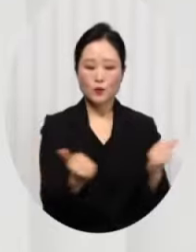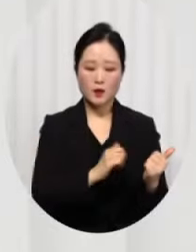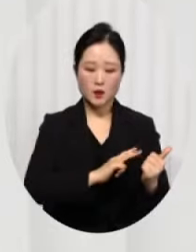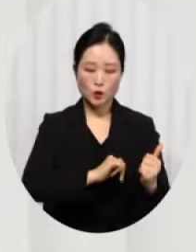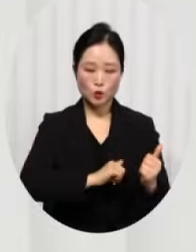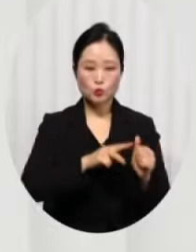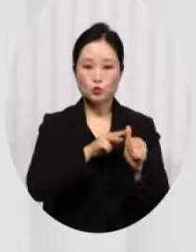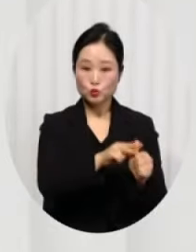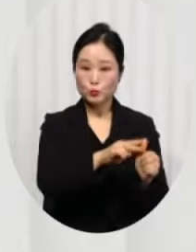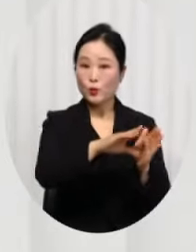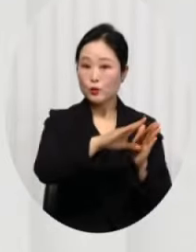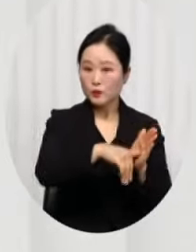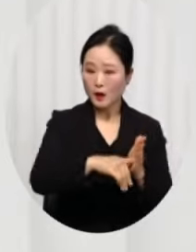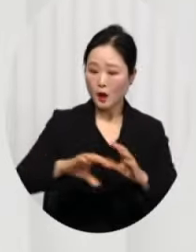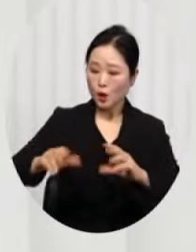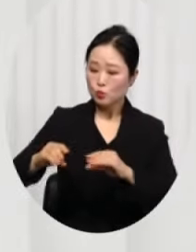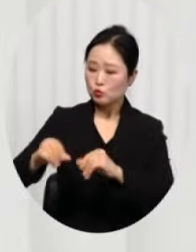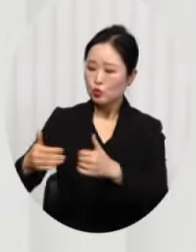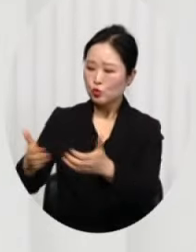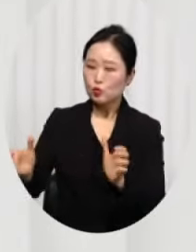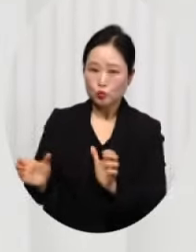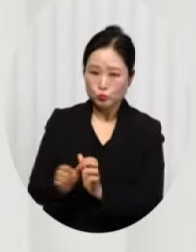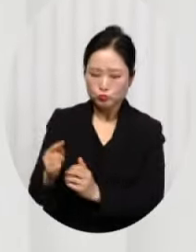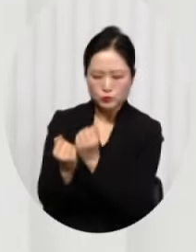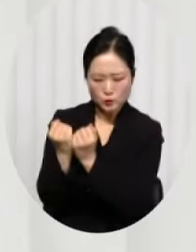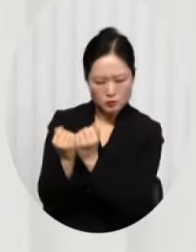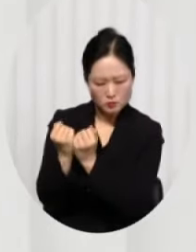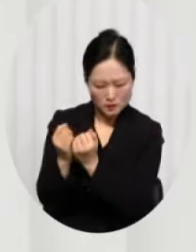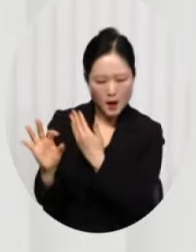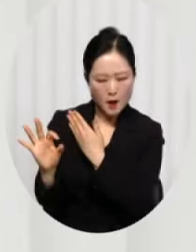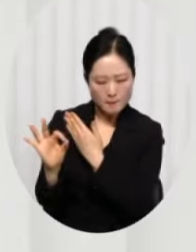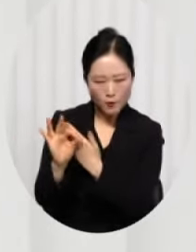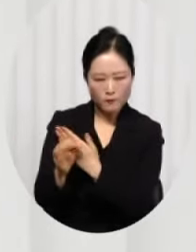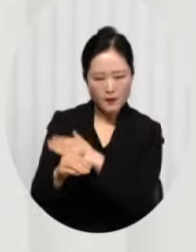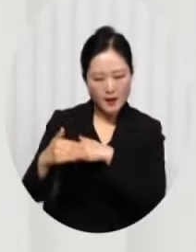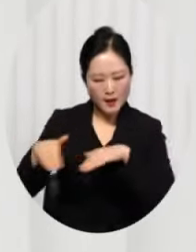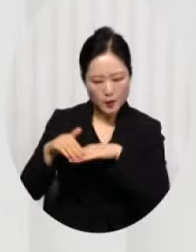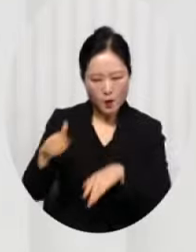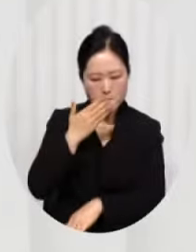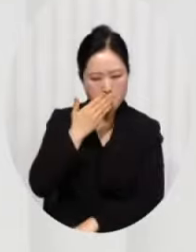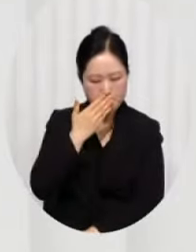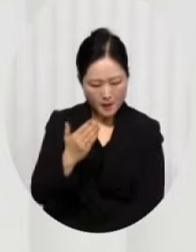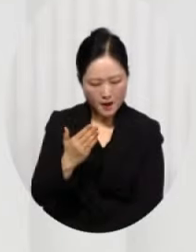그때 국토부, 정부만 밀어붙이면 된다는 그 생각이 아직도 유효한지 또